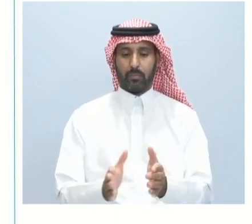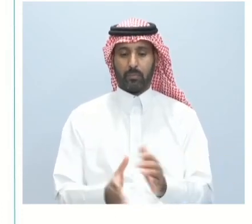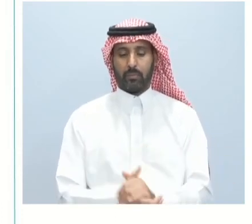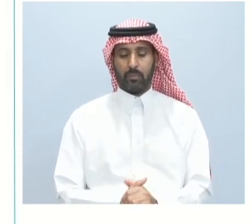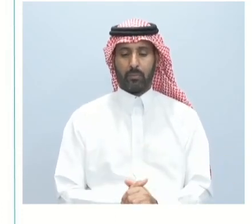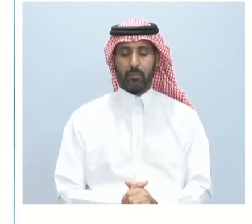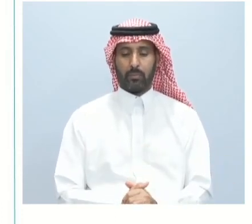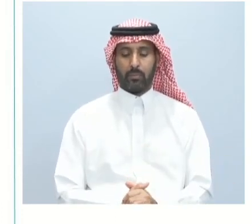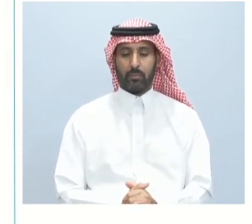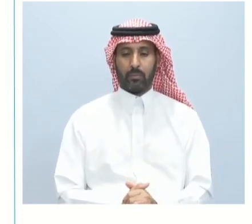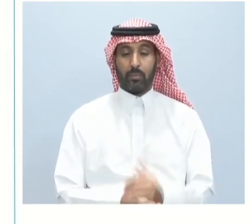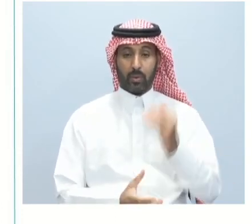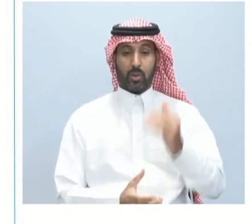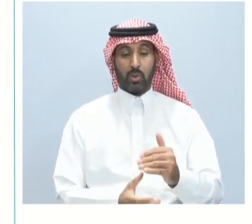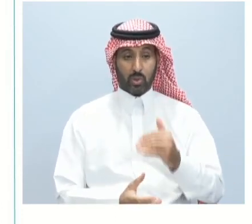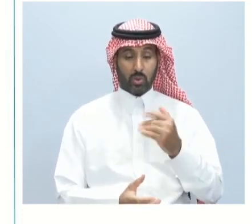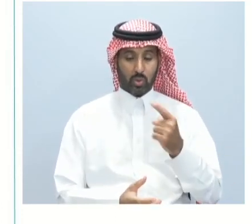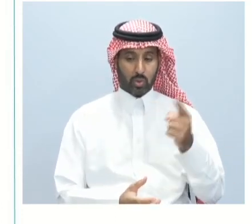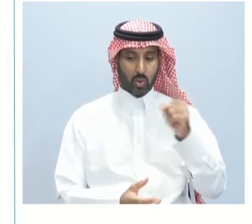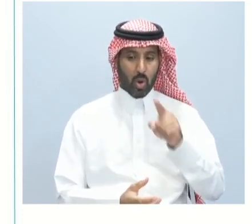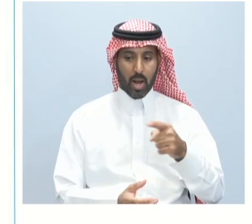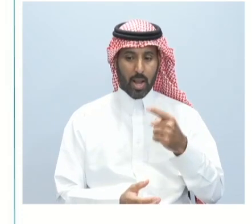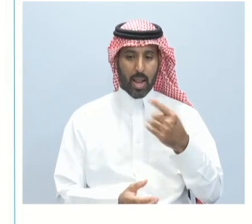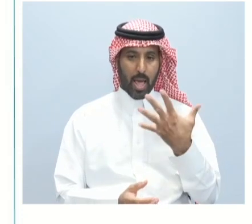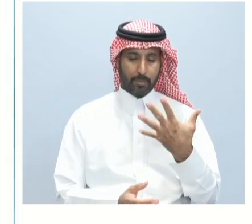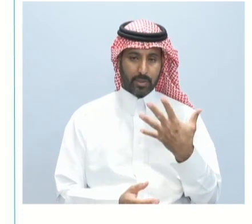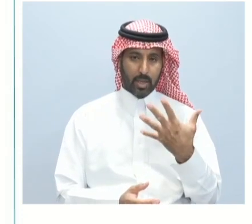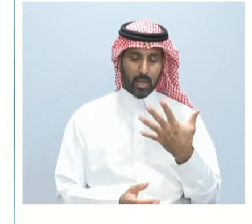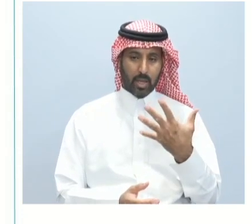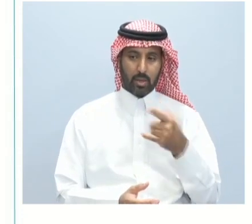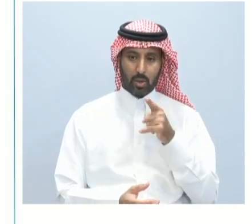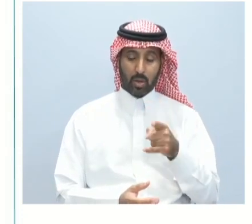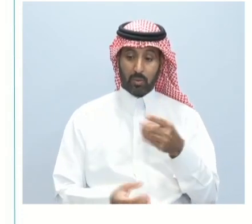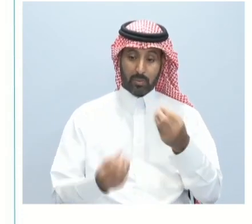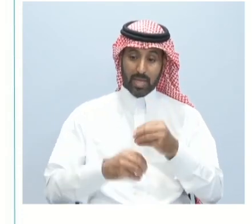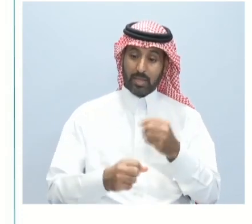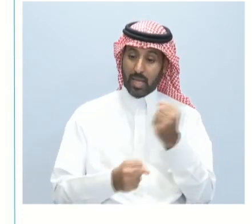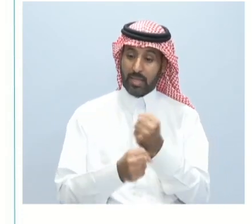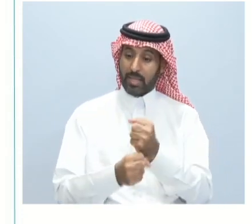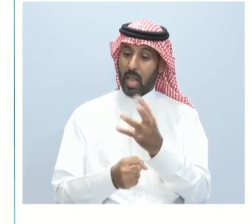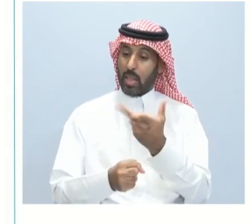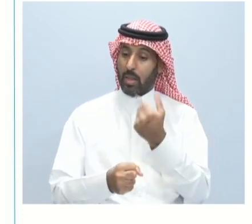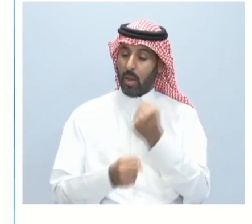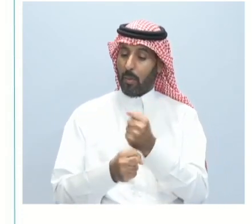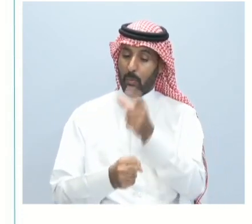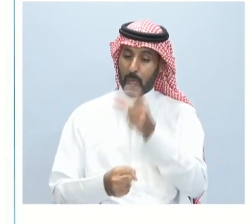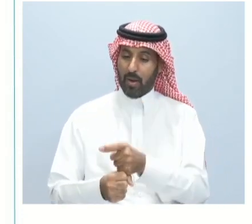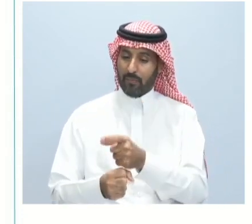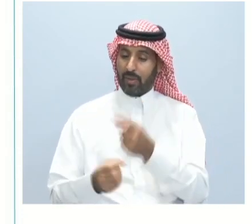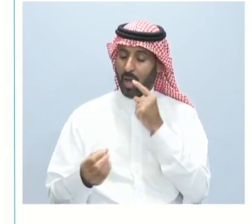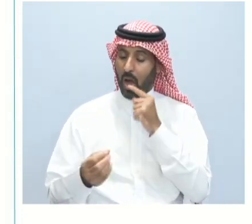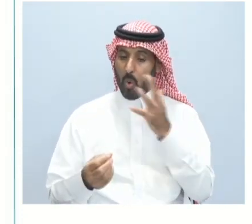التوصيل نشاهد السؤال الخامس معا اذا قمت بزياده عدد العمال في خوارزميه القوه